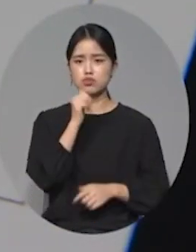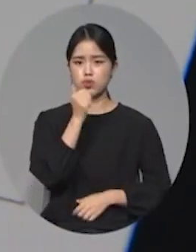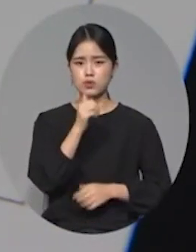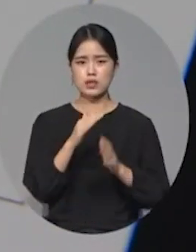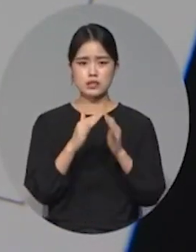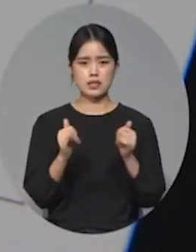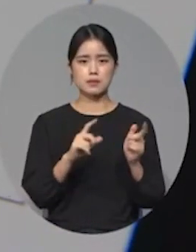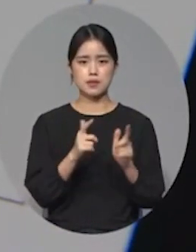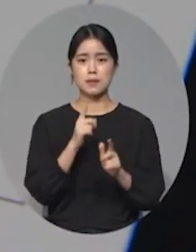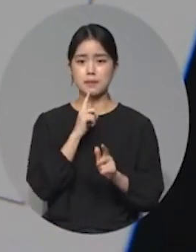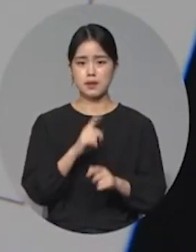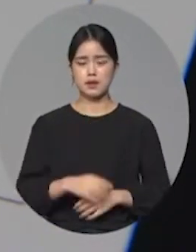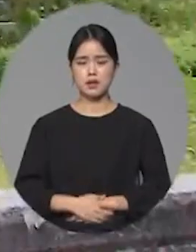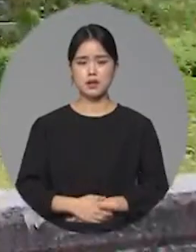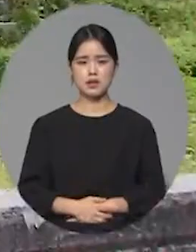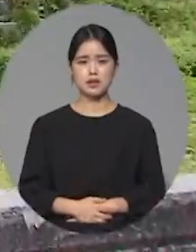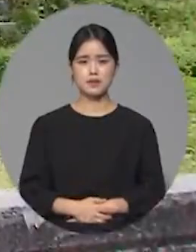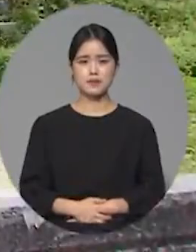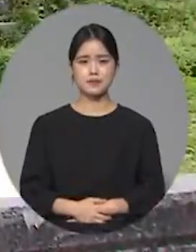말입니다.